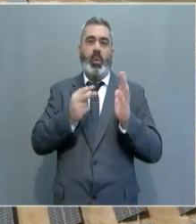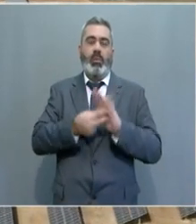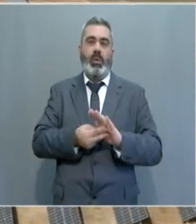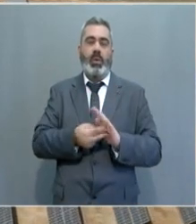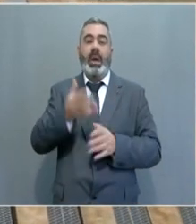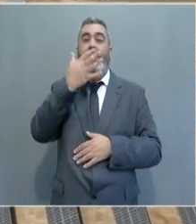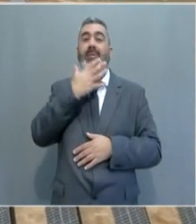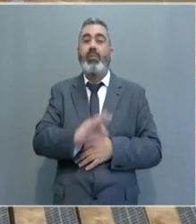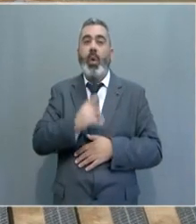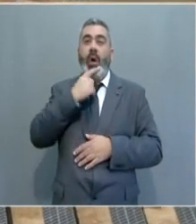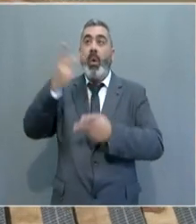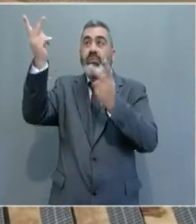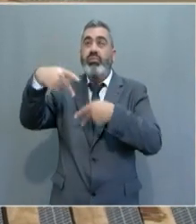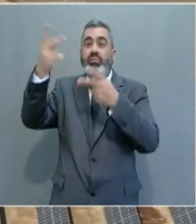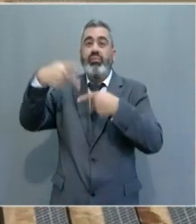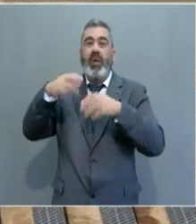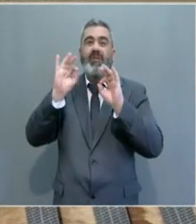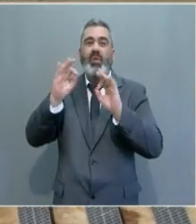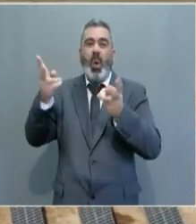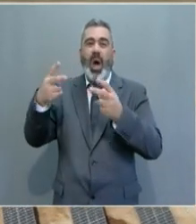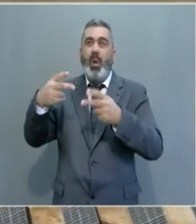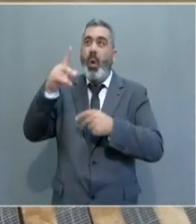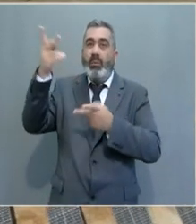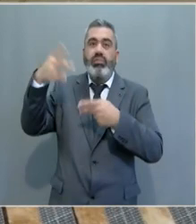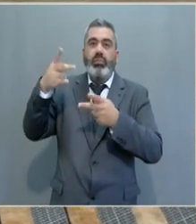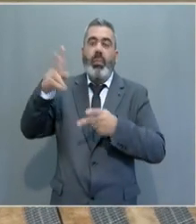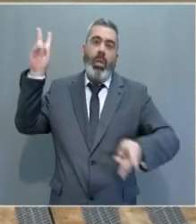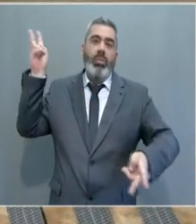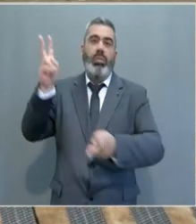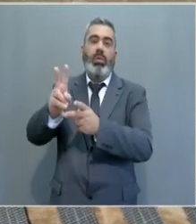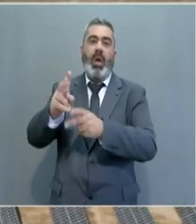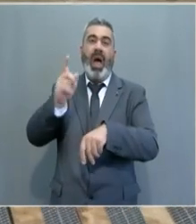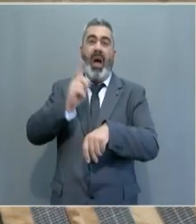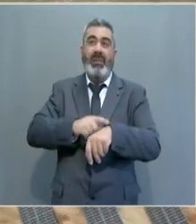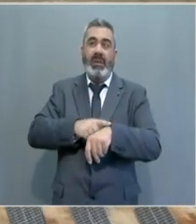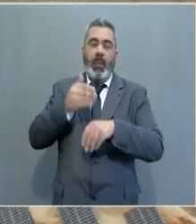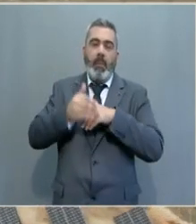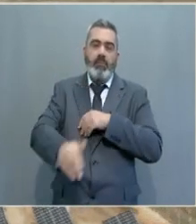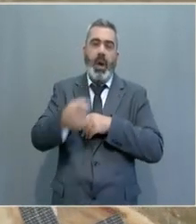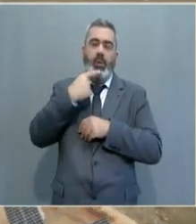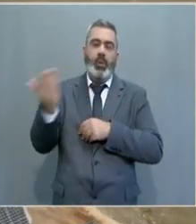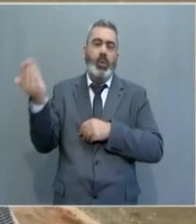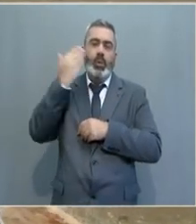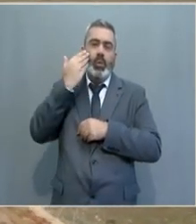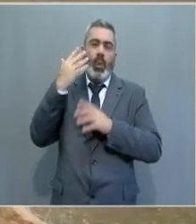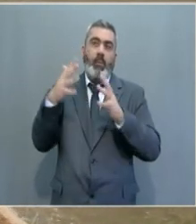μείωση των εισαγωγών φυσικού αερίου για τις τιμές φυσικού αερίου, έτσι όπως εκτιμούμε ότι θα διαμορφωθούν μετά τον πόλεμο,